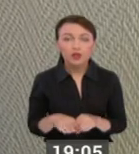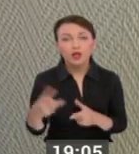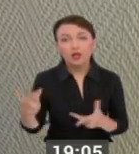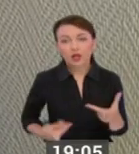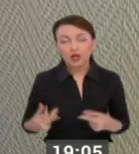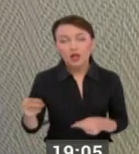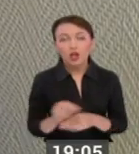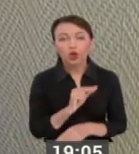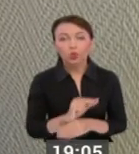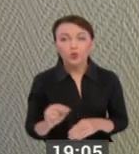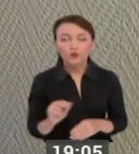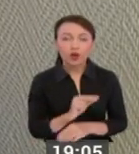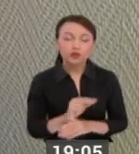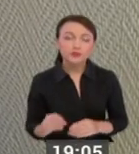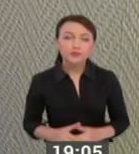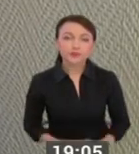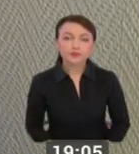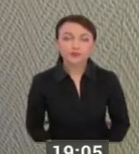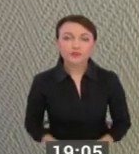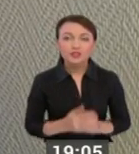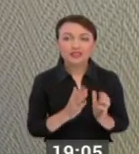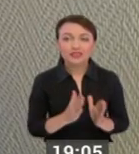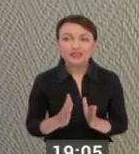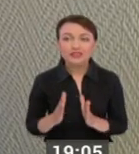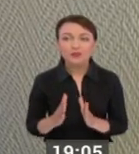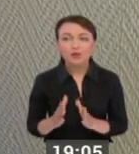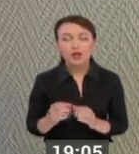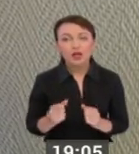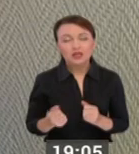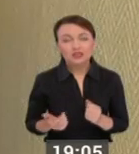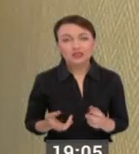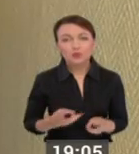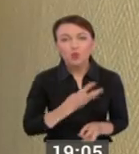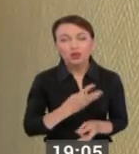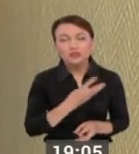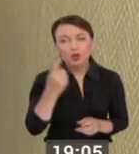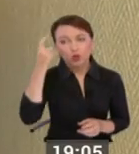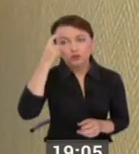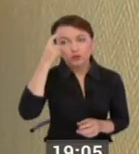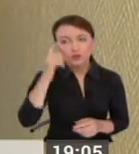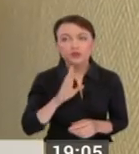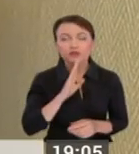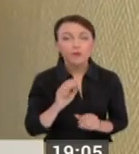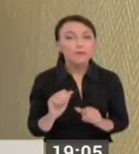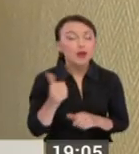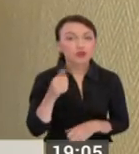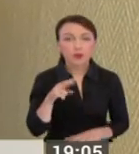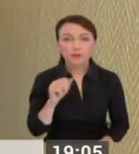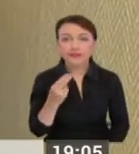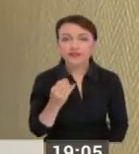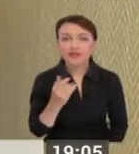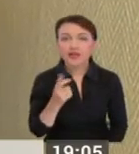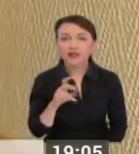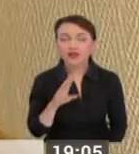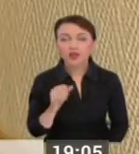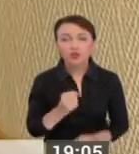лікування, як система стимуляції головного мозку. Наталя стала першою пацієнткою в Україні,